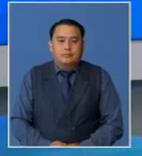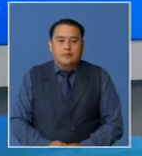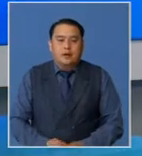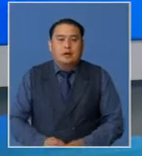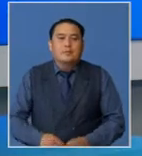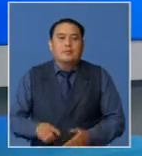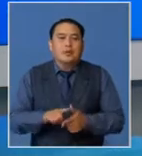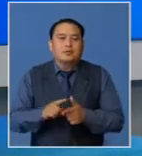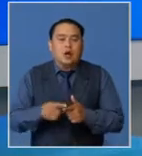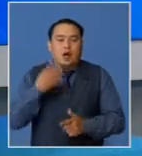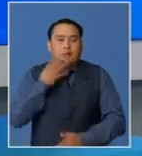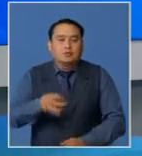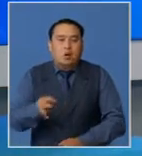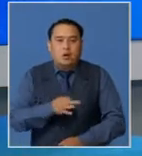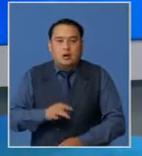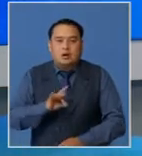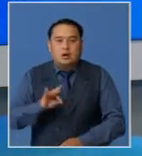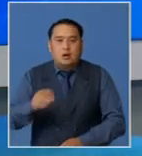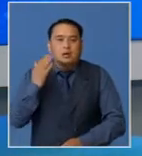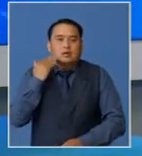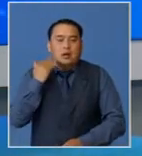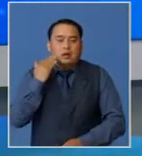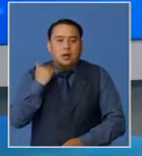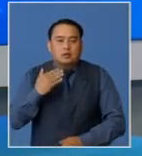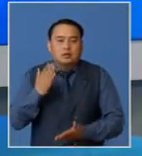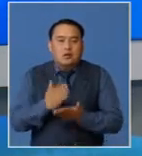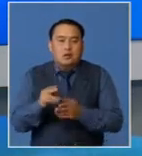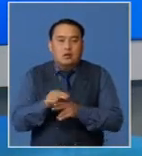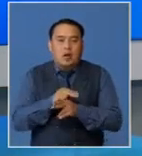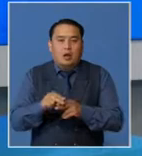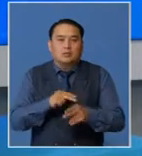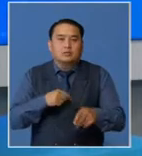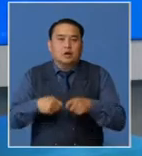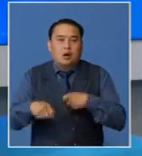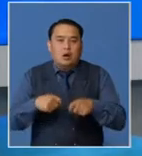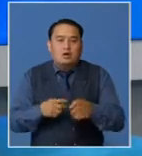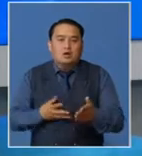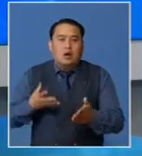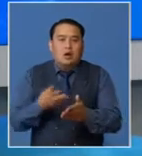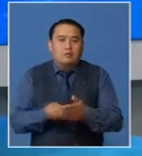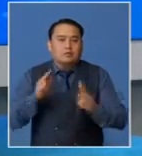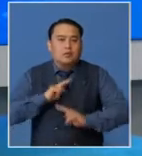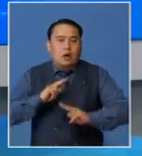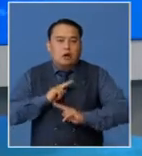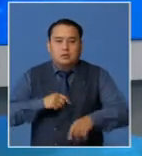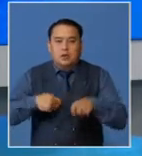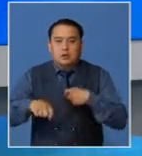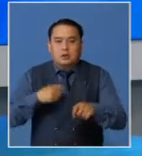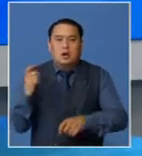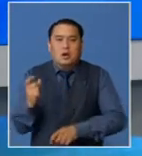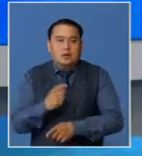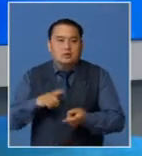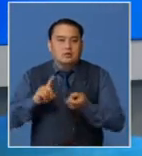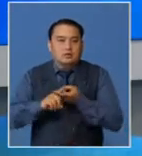Между Алматинской областью и Республикой Татарстан уже давно налажено продуктивное инвестиционное сотрудничество и